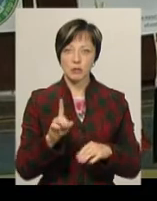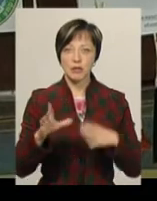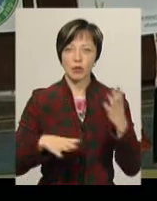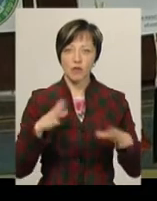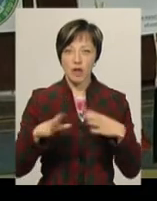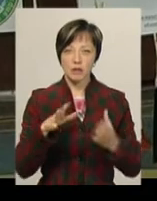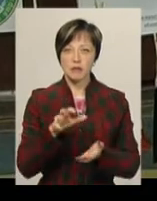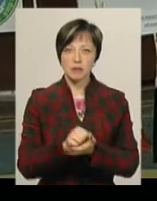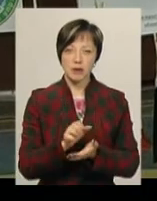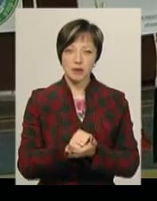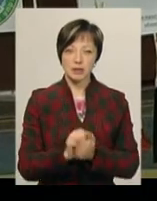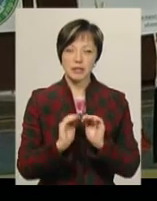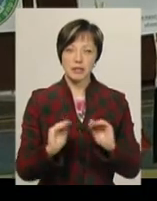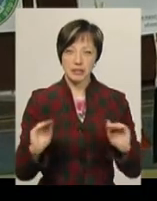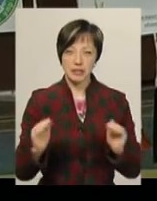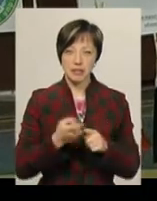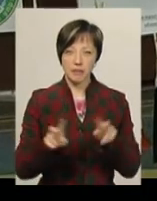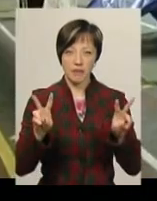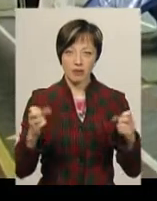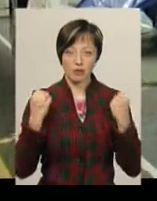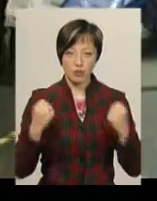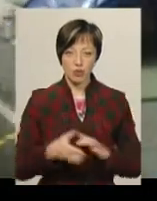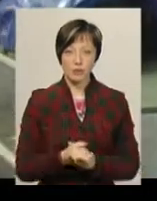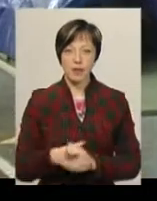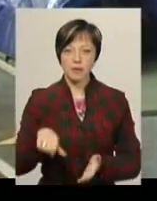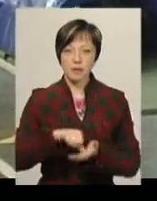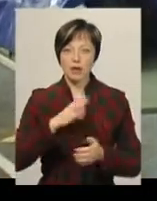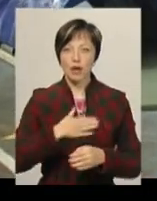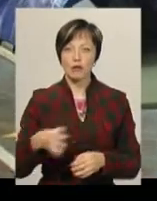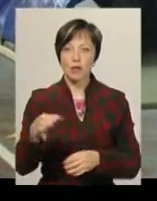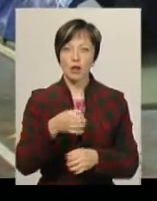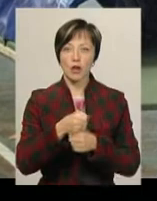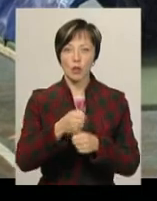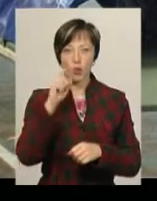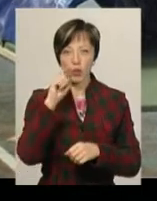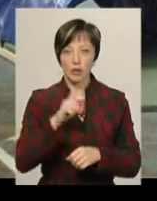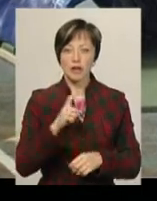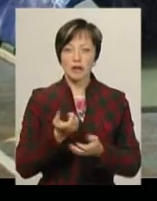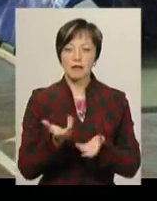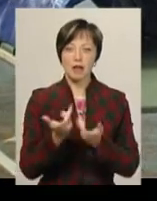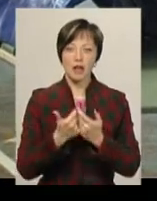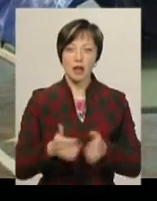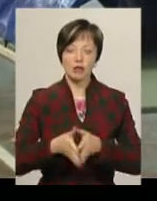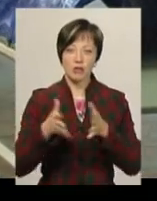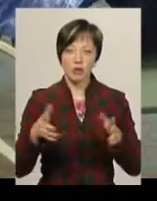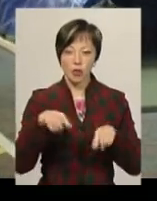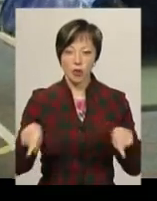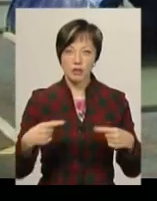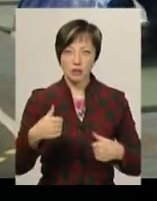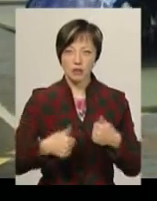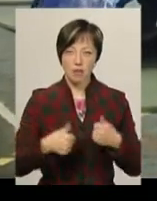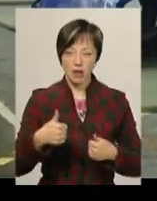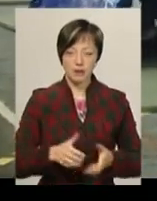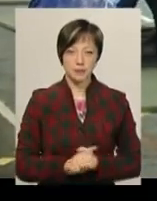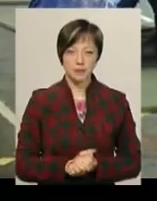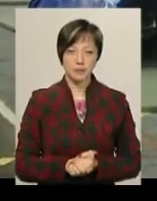тренувати і займалися діти цим видом спорту. Представництво нашої області на Кубку України найчисельніше, каже організатор змагань у Хмельницькому